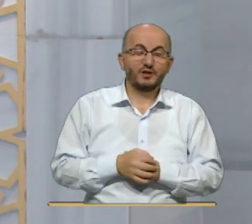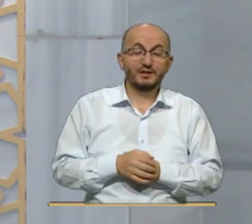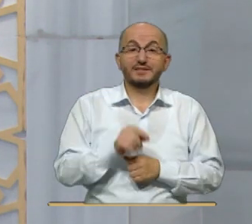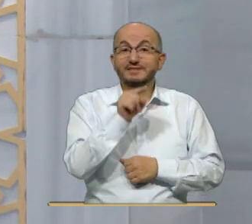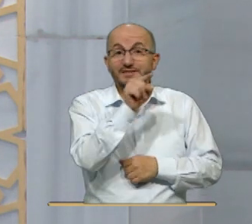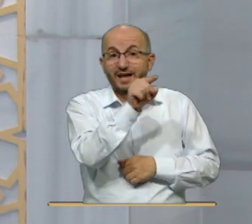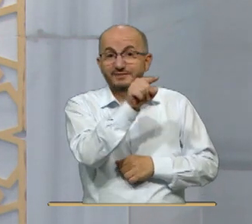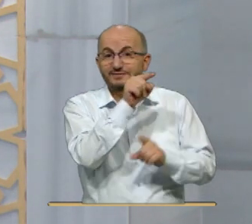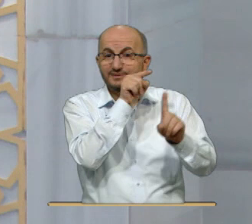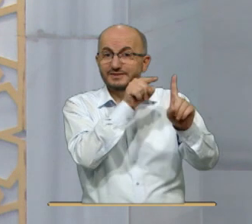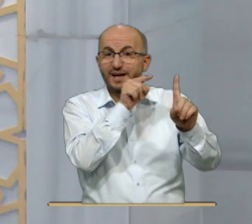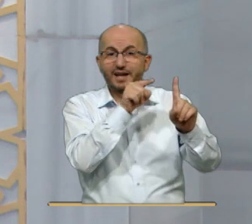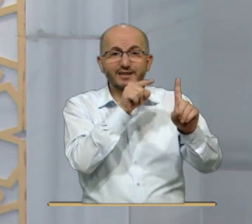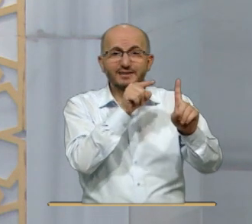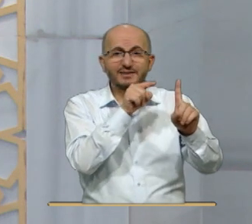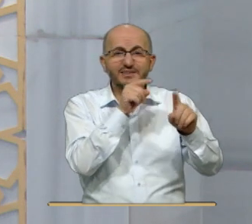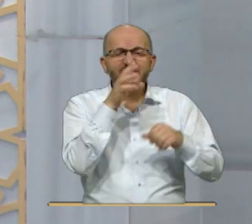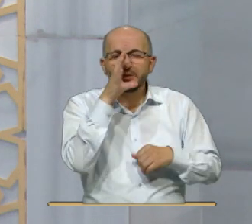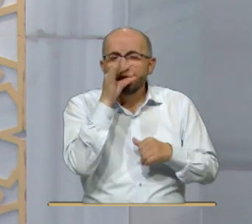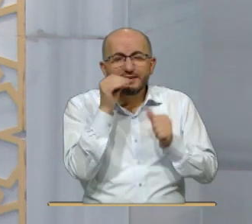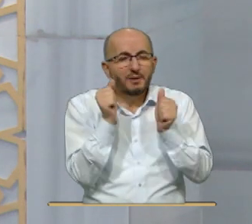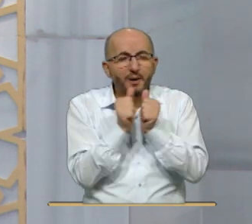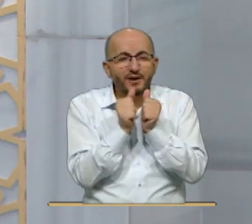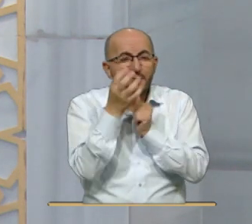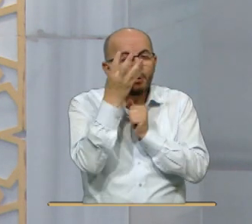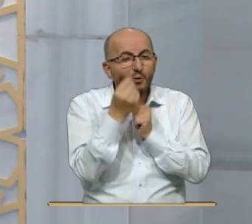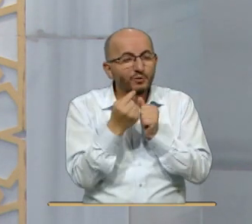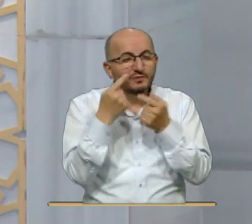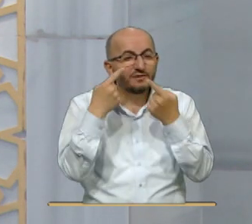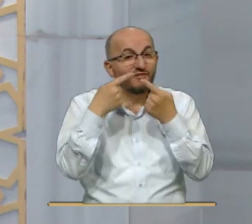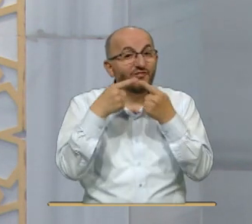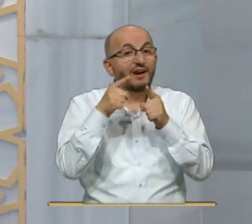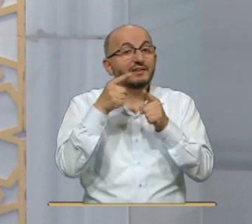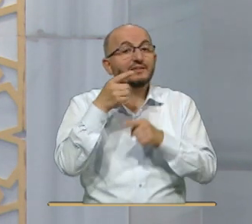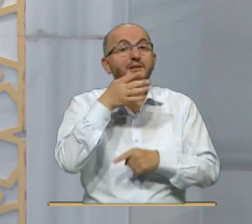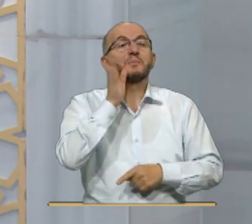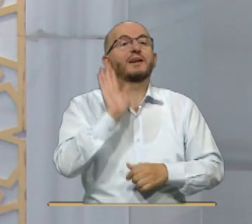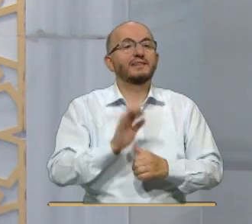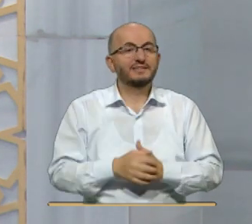sen diyor, kiminle beraber olduğunun farkında değilsin.